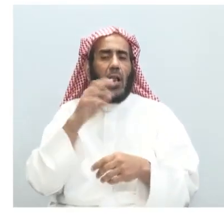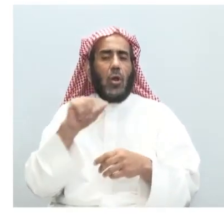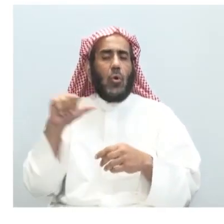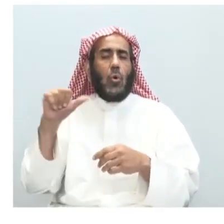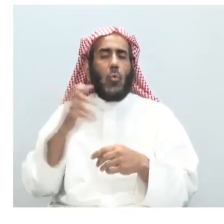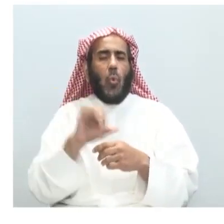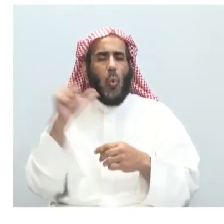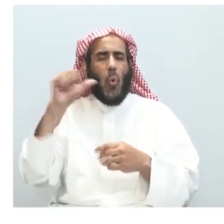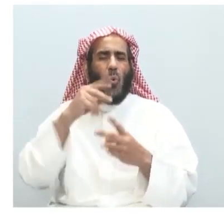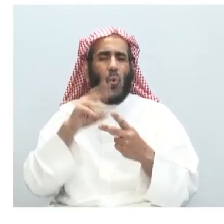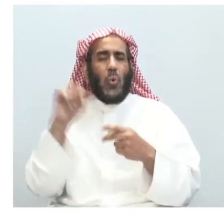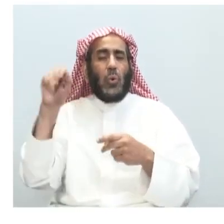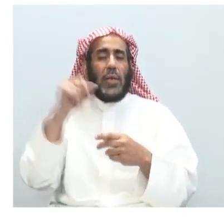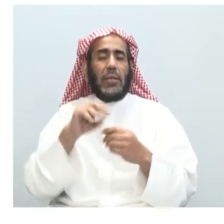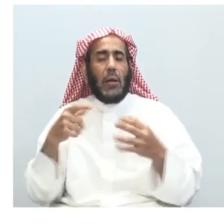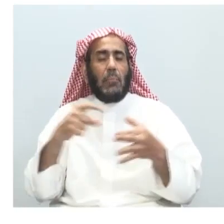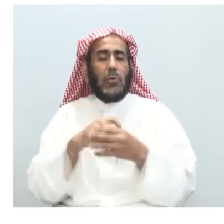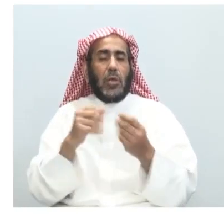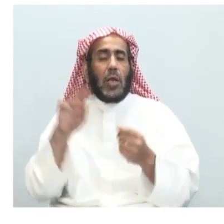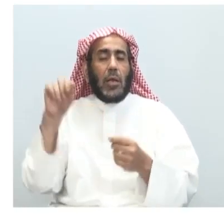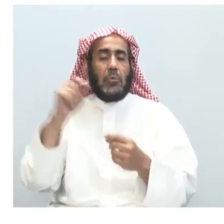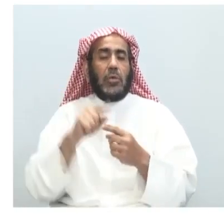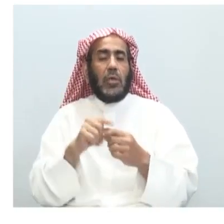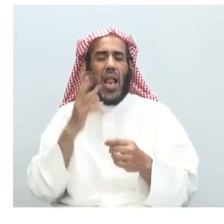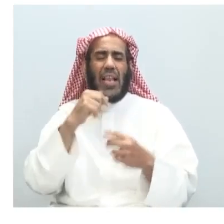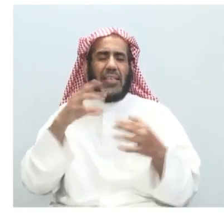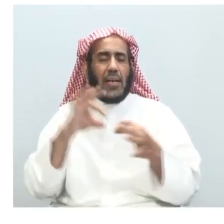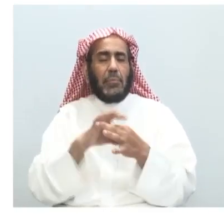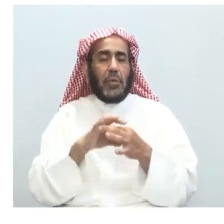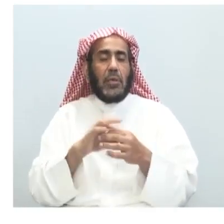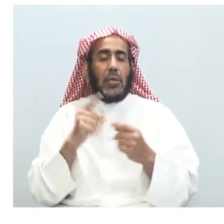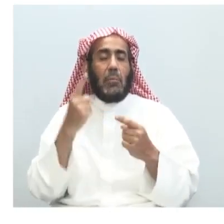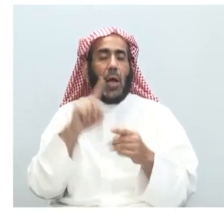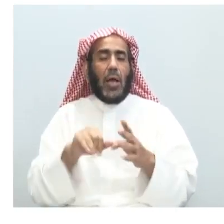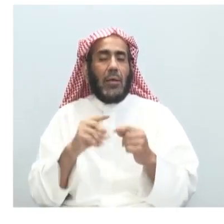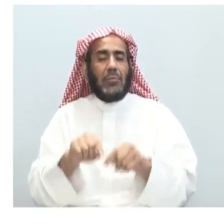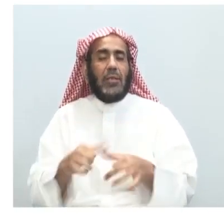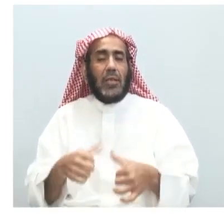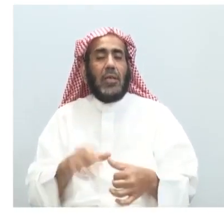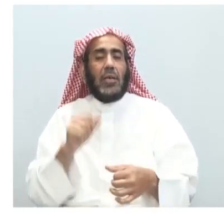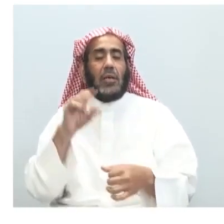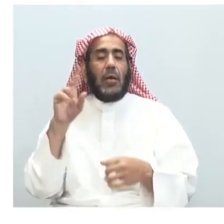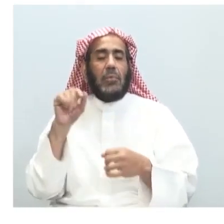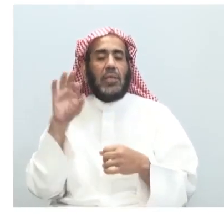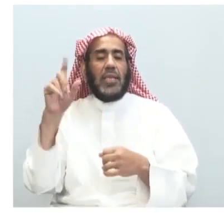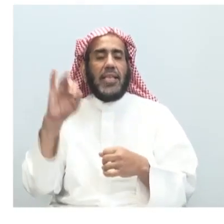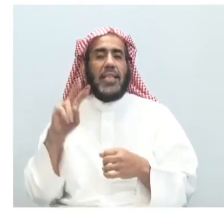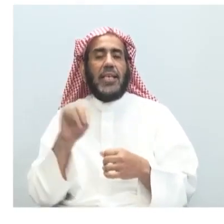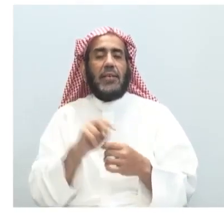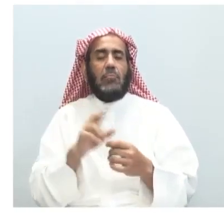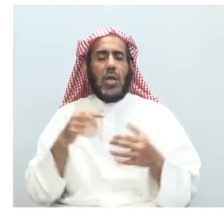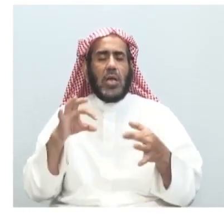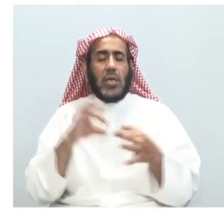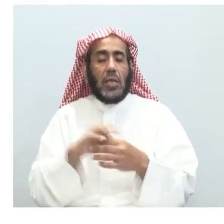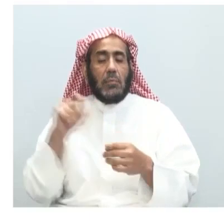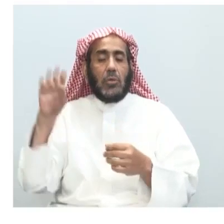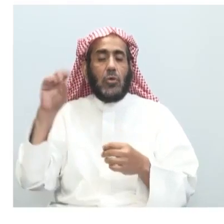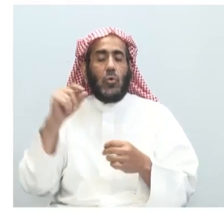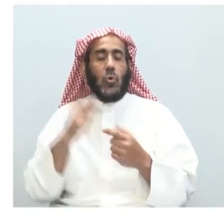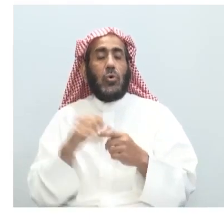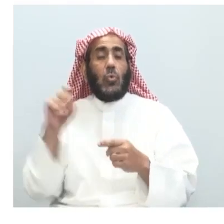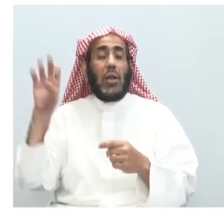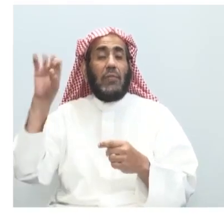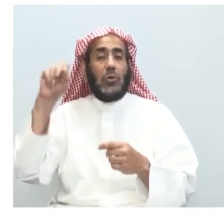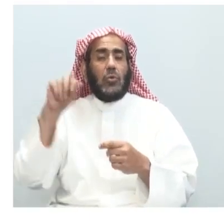بين الكحولات والرابط والمجموعه الكربونيين هنا ليست رابطه يتبقى لدي رابطه ايثر يرتبط الجلوكوز